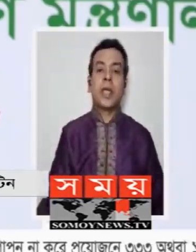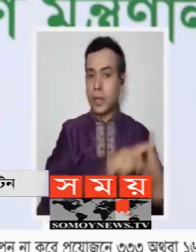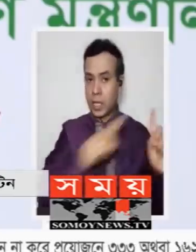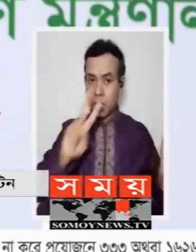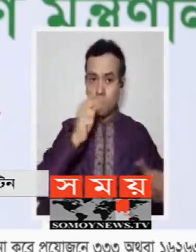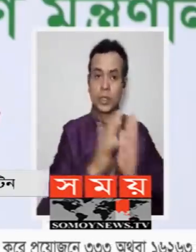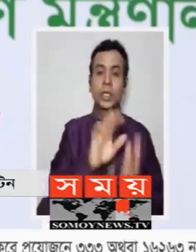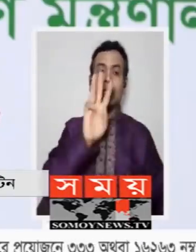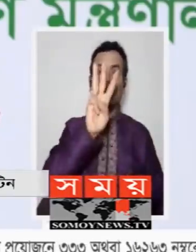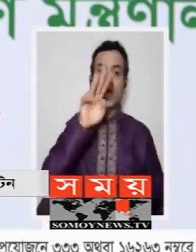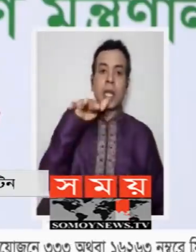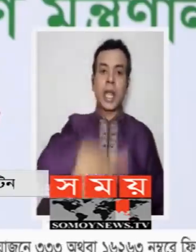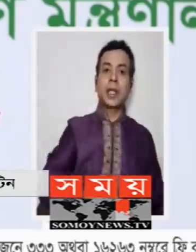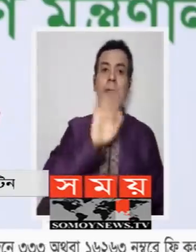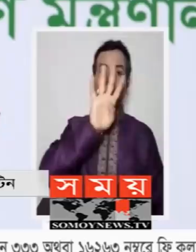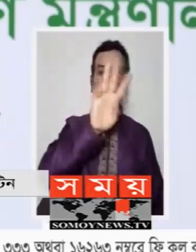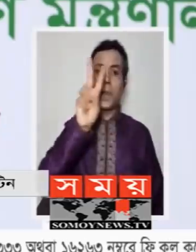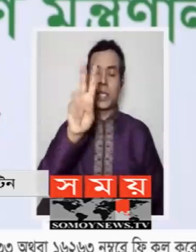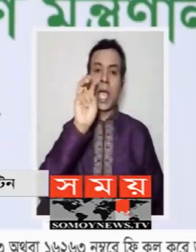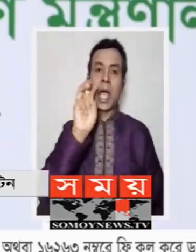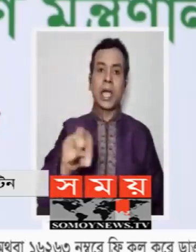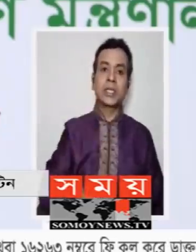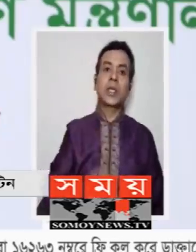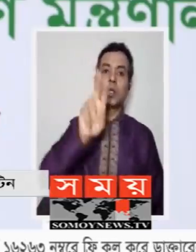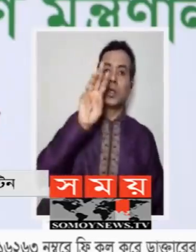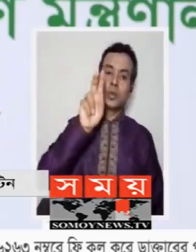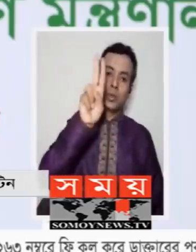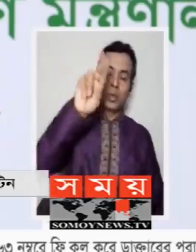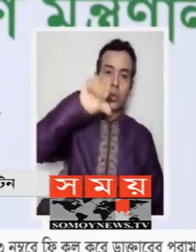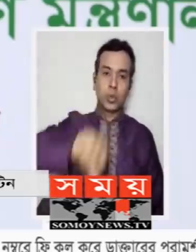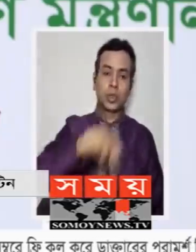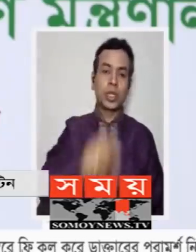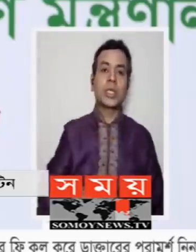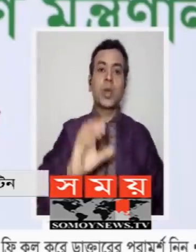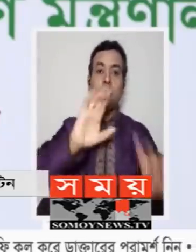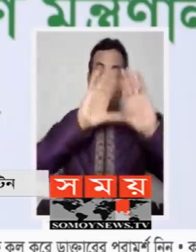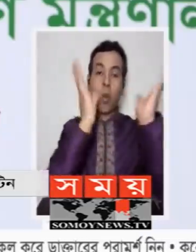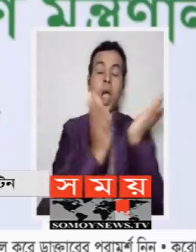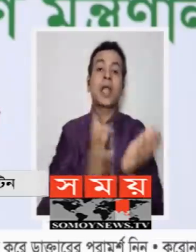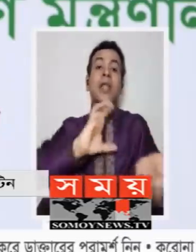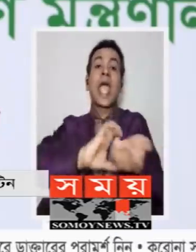53,04,772 জন। মৃত্যুবরণ করেছেন 24 ঘন্টায় 4,342 জন এবং এ পর্যন্ত